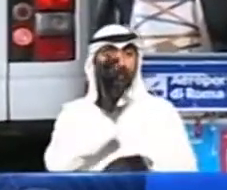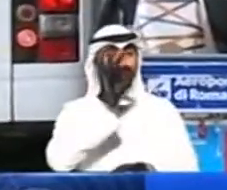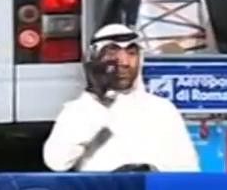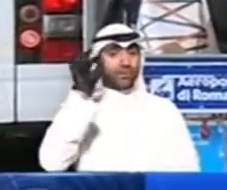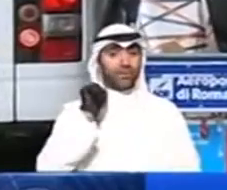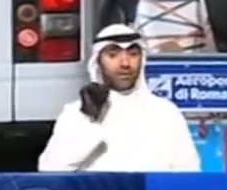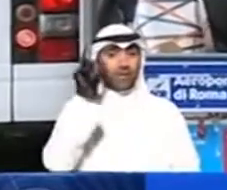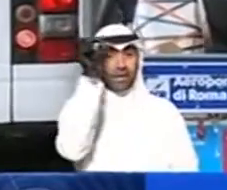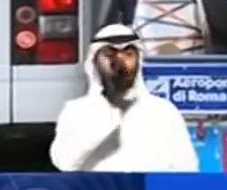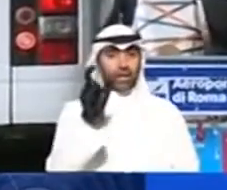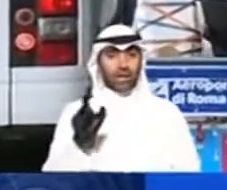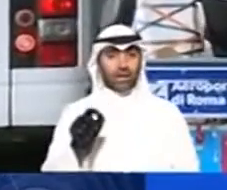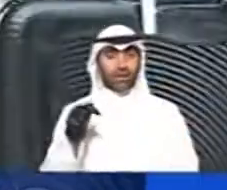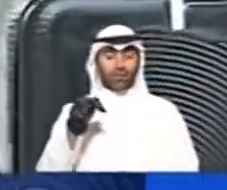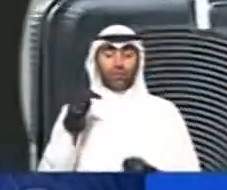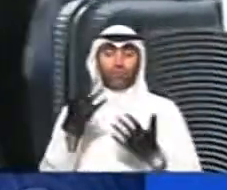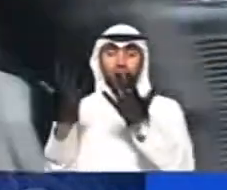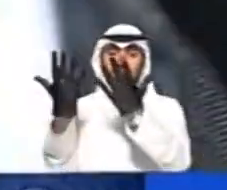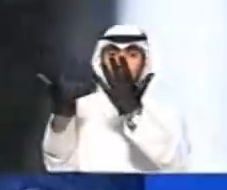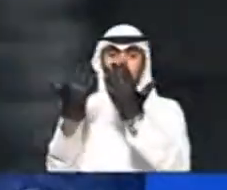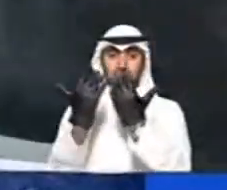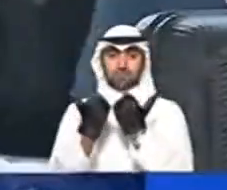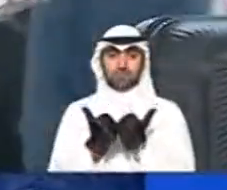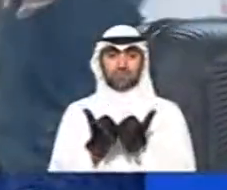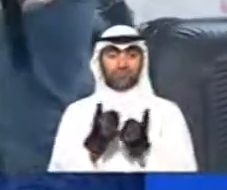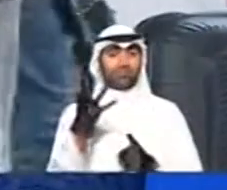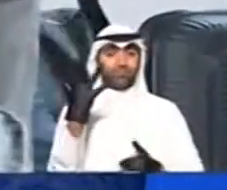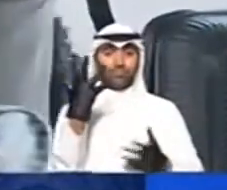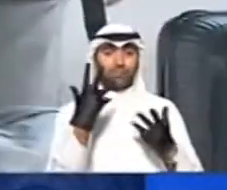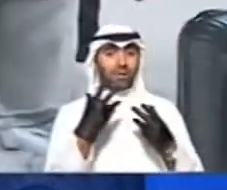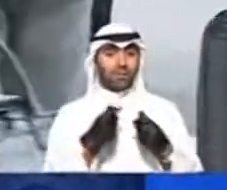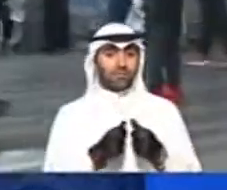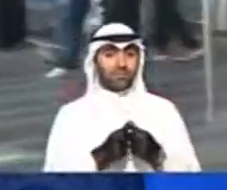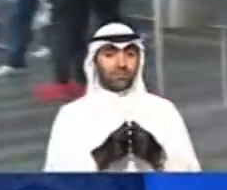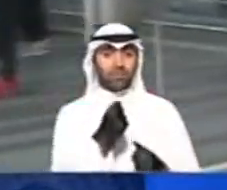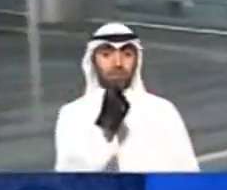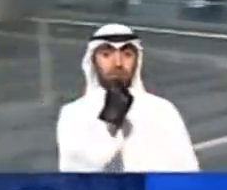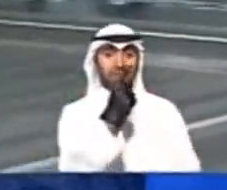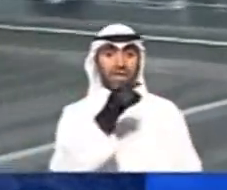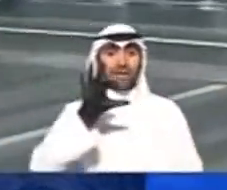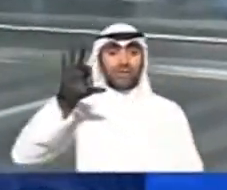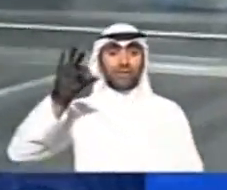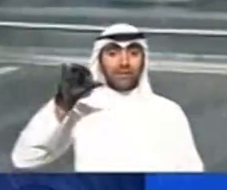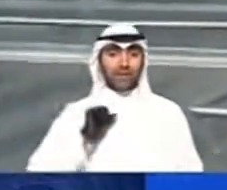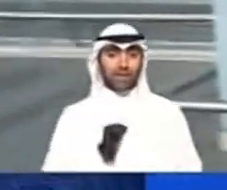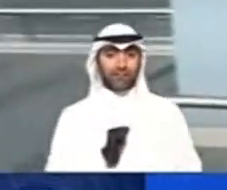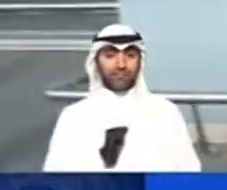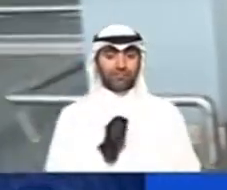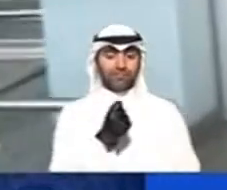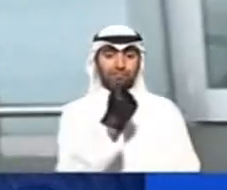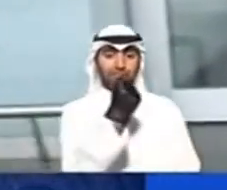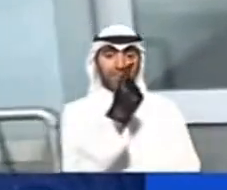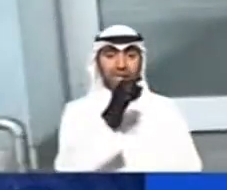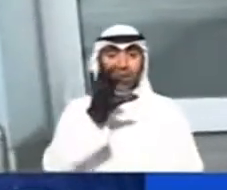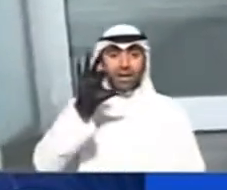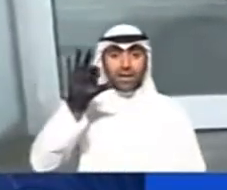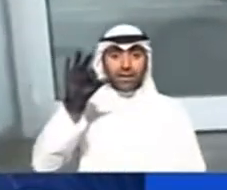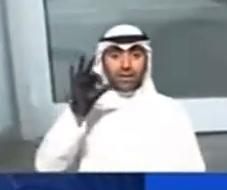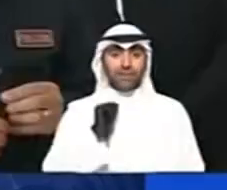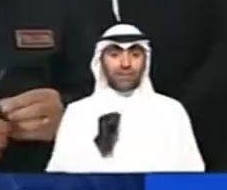لعدد 109 من المواطنين الكويتيين العالقين في إيطاليا منذ بضعة